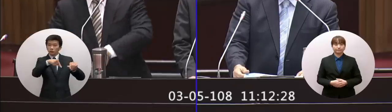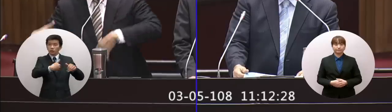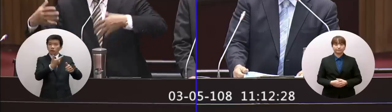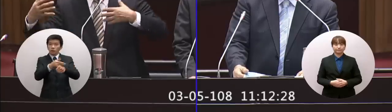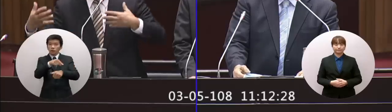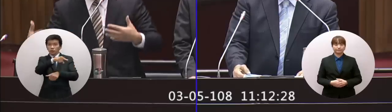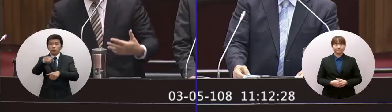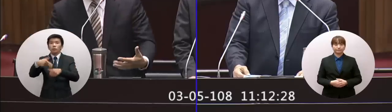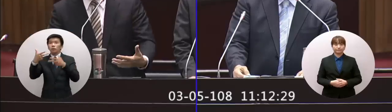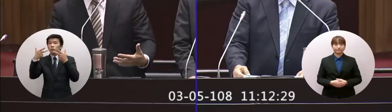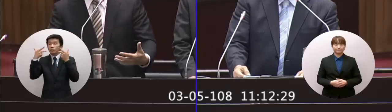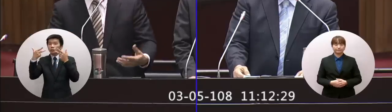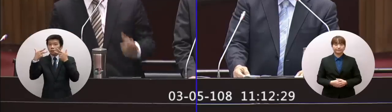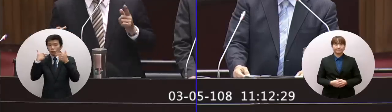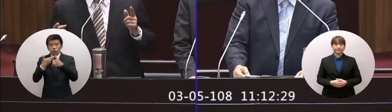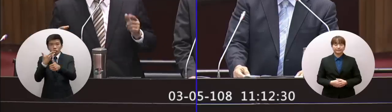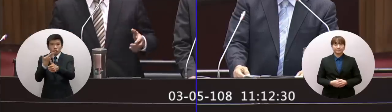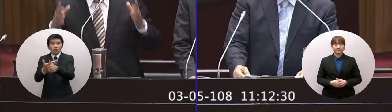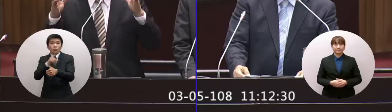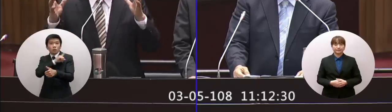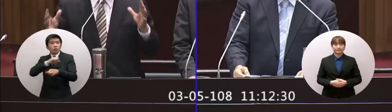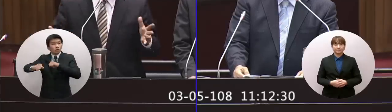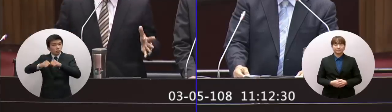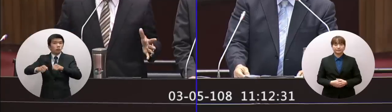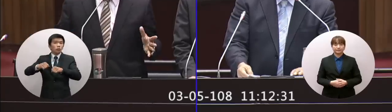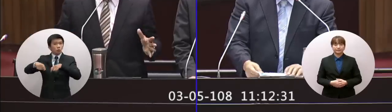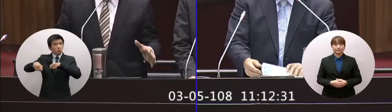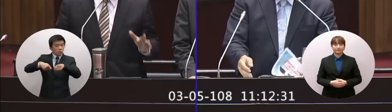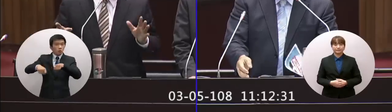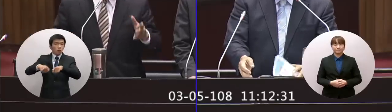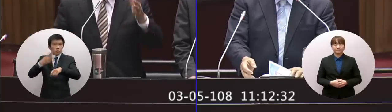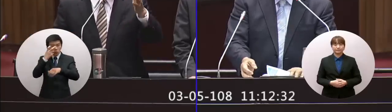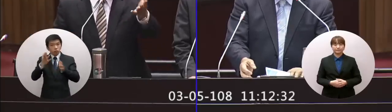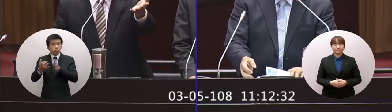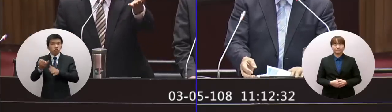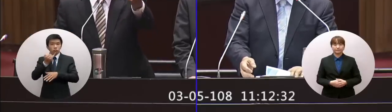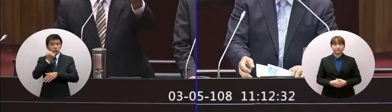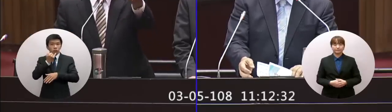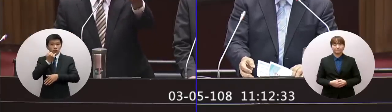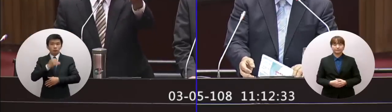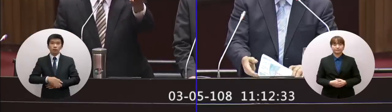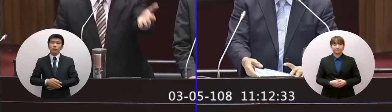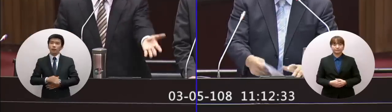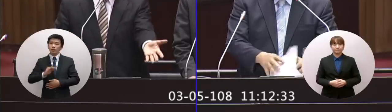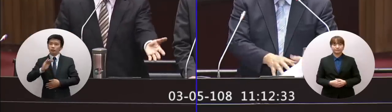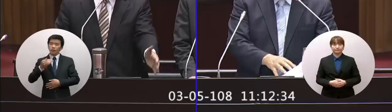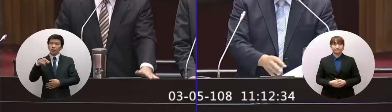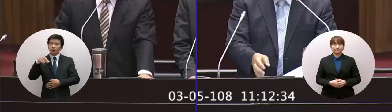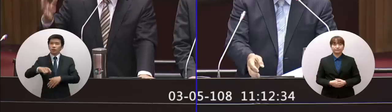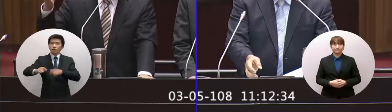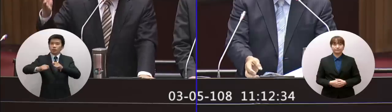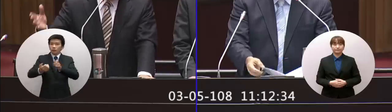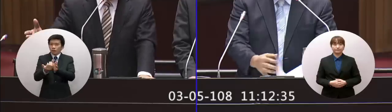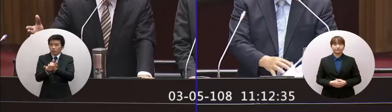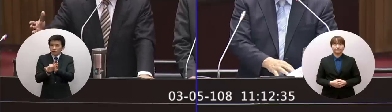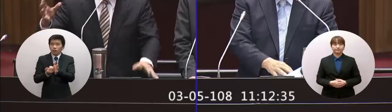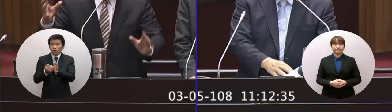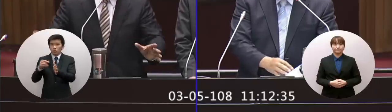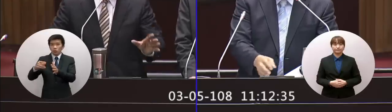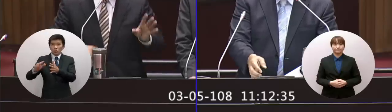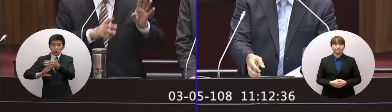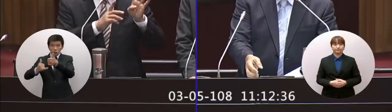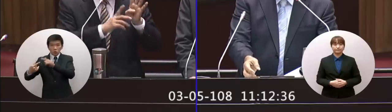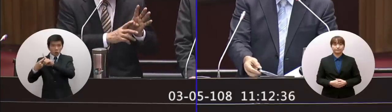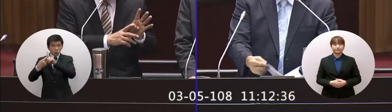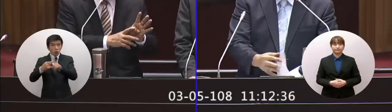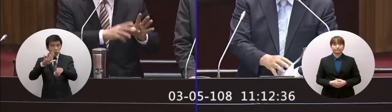部落来营运管理，但要营运管理，其实当天委员在场，其实还